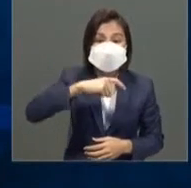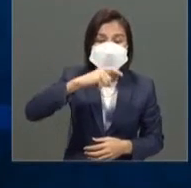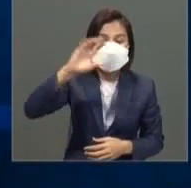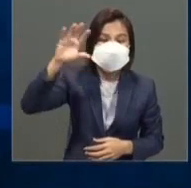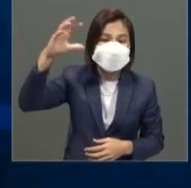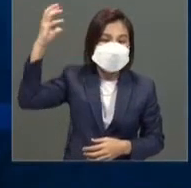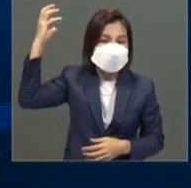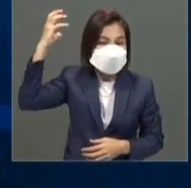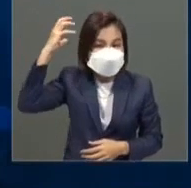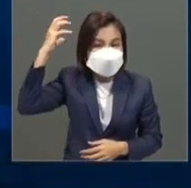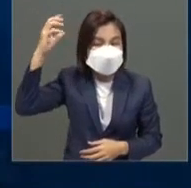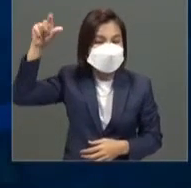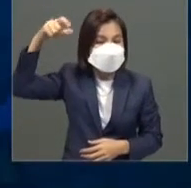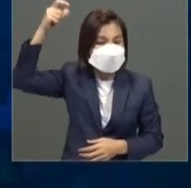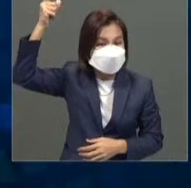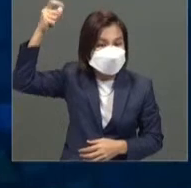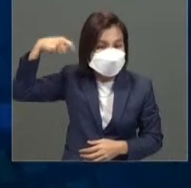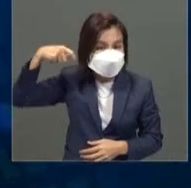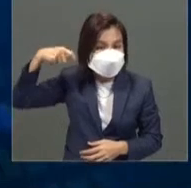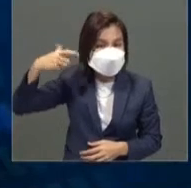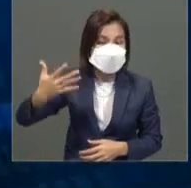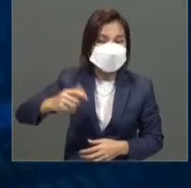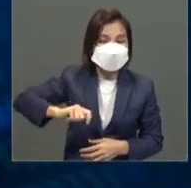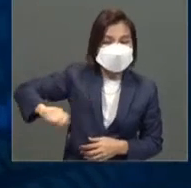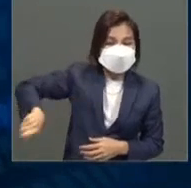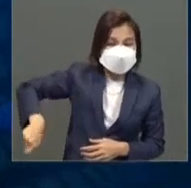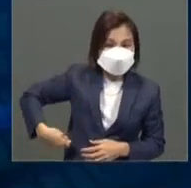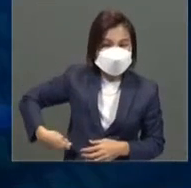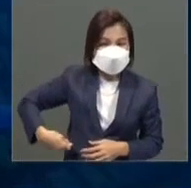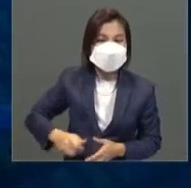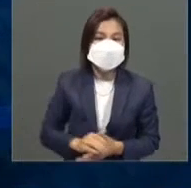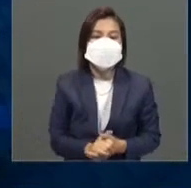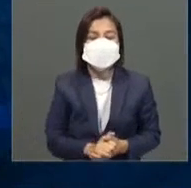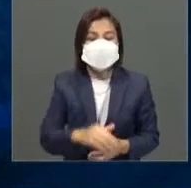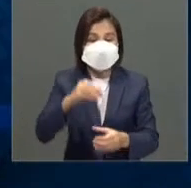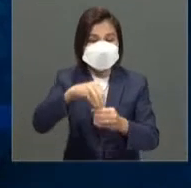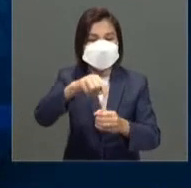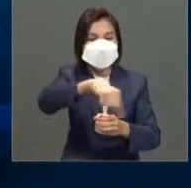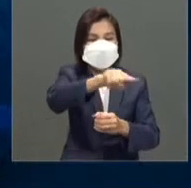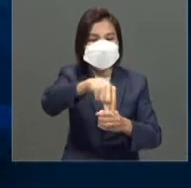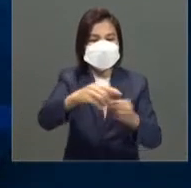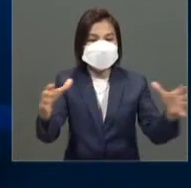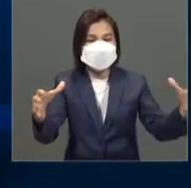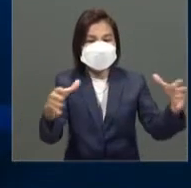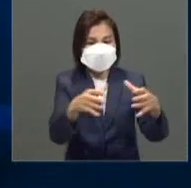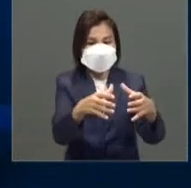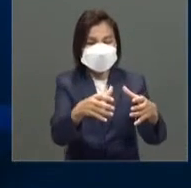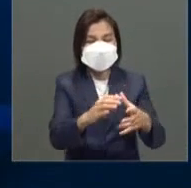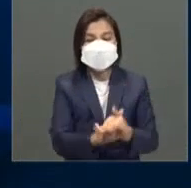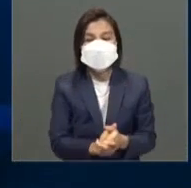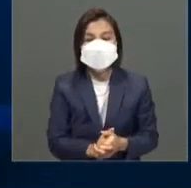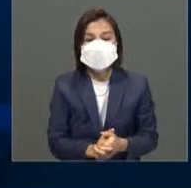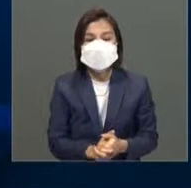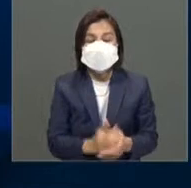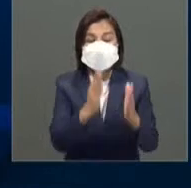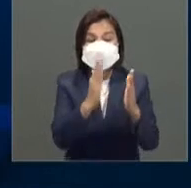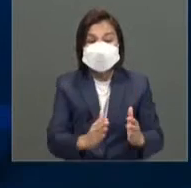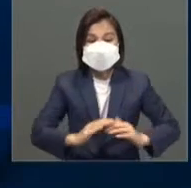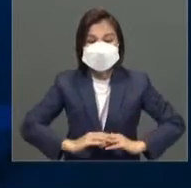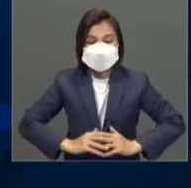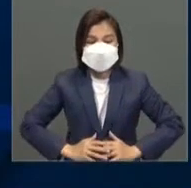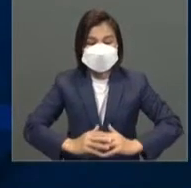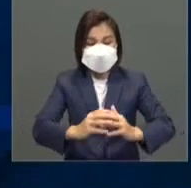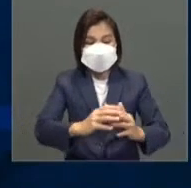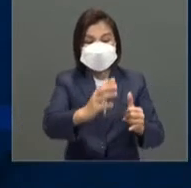นเมียนมามีคนกัมพูชานะครับมาอยู่ในนี้นะครับแล้วก็อันนี้คือผู้ติดเชื้อ